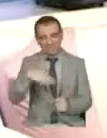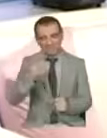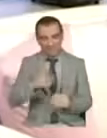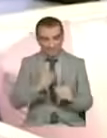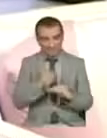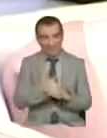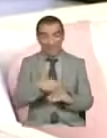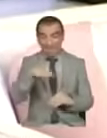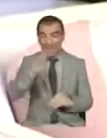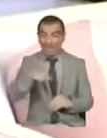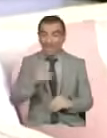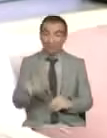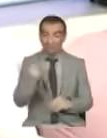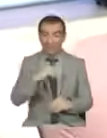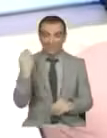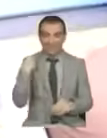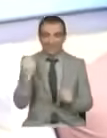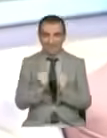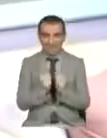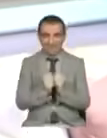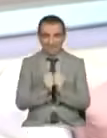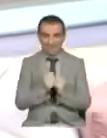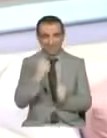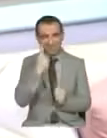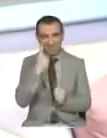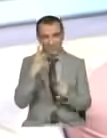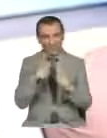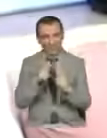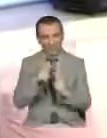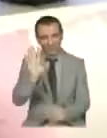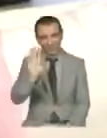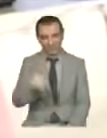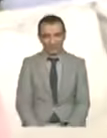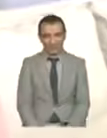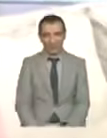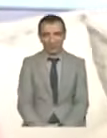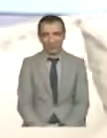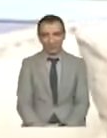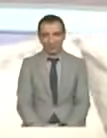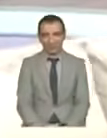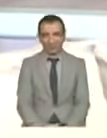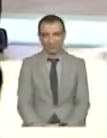gireceğiz. Reklamlardan sonra birlikteyiz. Yine konuşamadım. Görüşürüz. Görüşürüz.